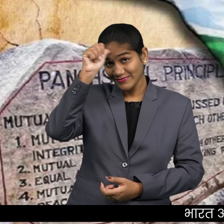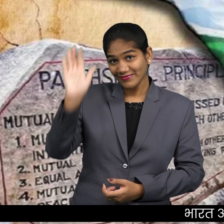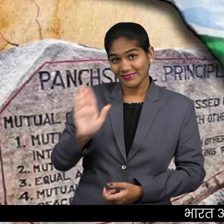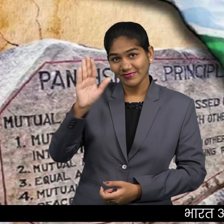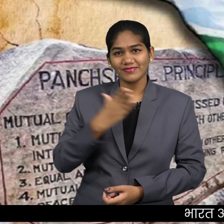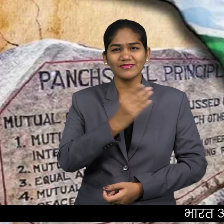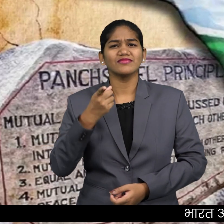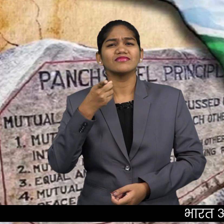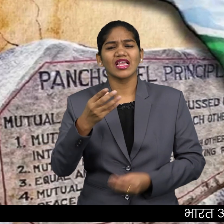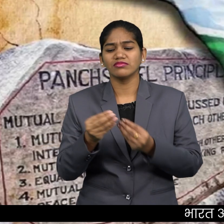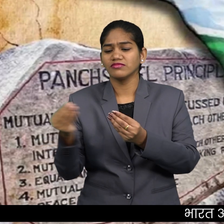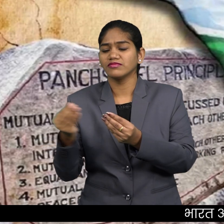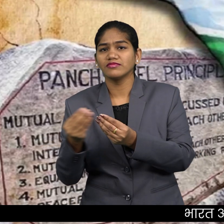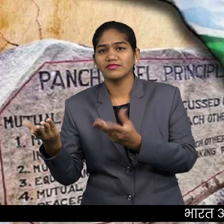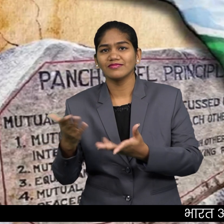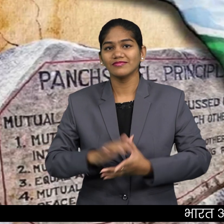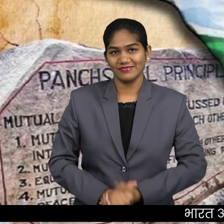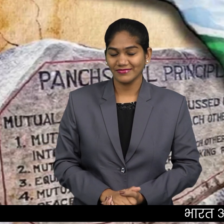भारत आणि त्यांचे शेजारी.